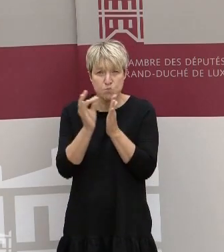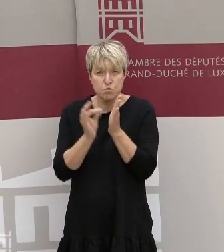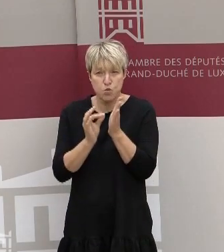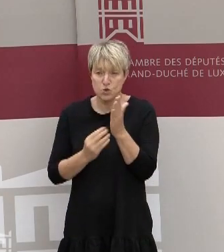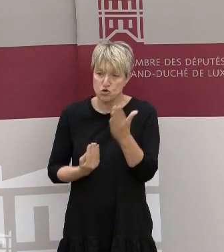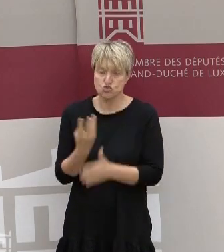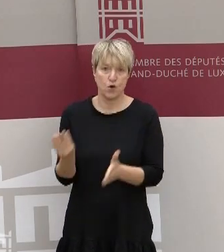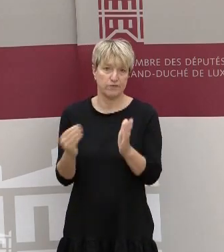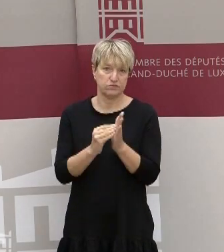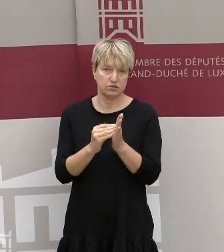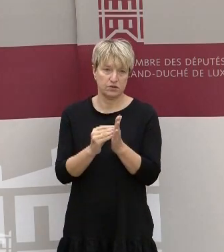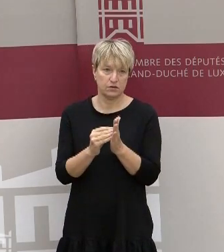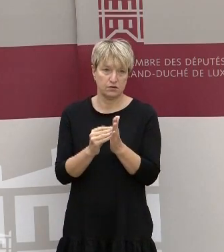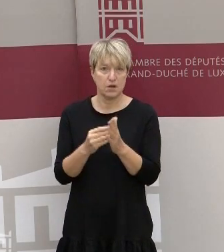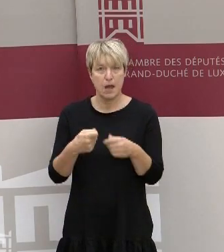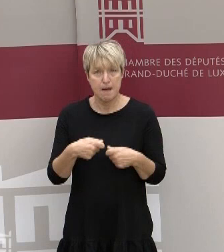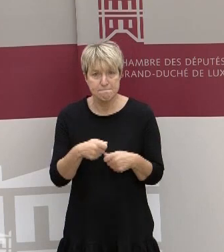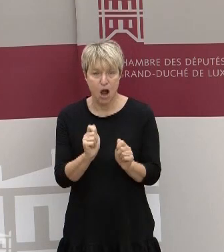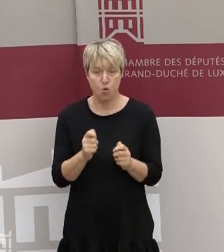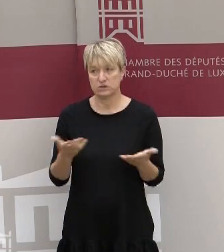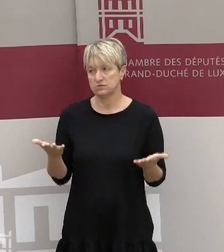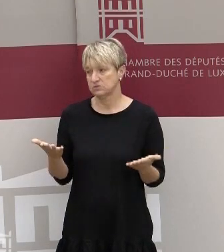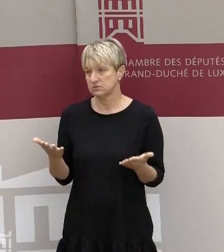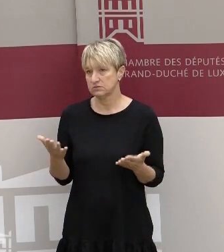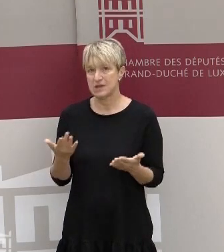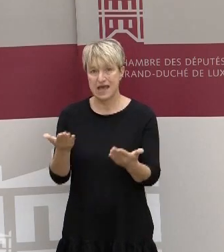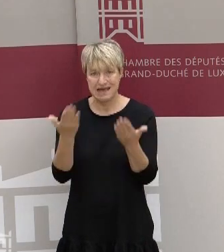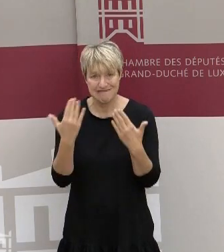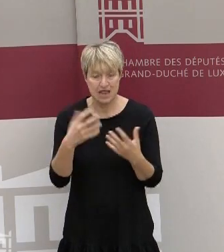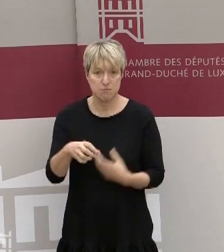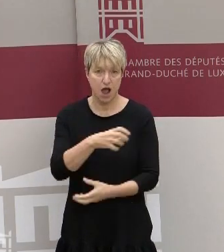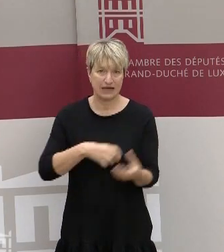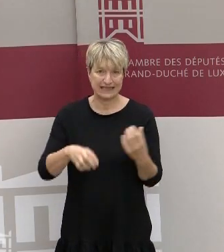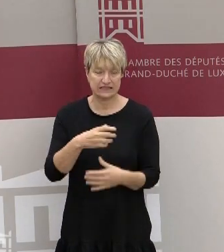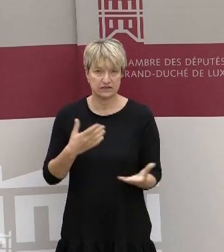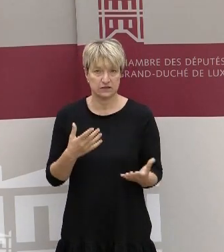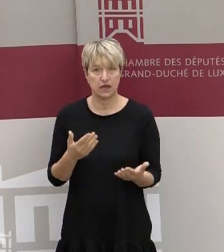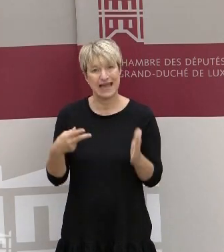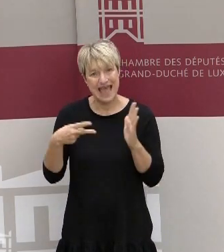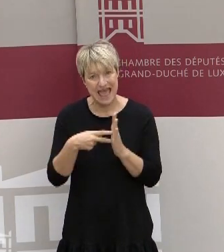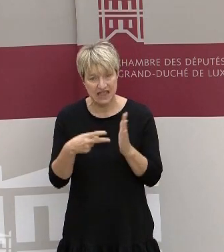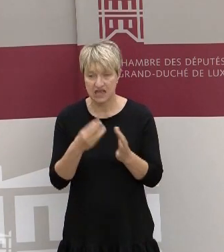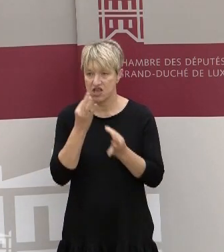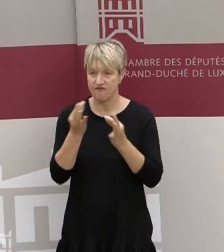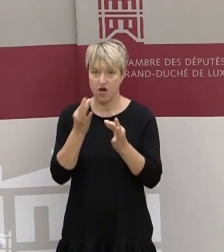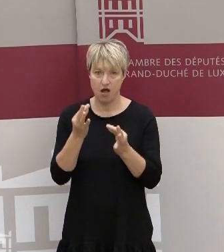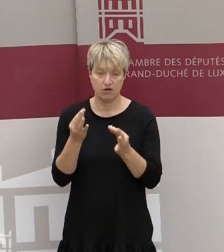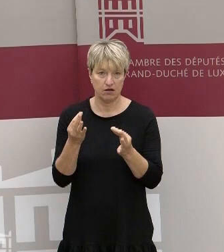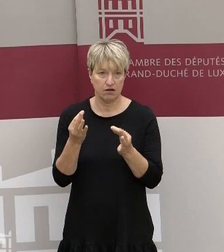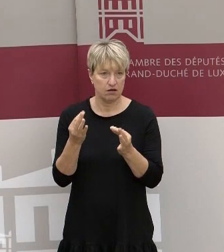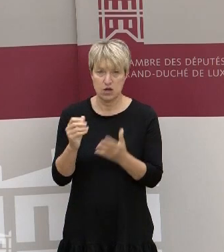und Klimakrise sind Themen, die als Land und Bevölkerung am meisten beschäftigen. Leider gibt dieses Budget keine Lösungen für diese